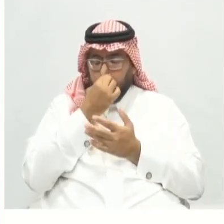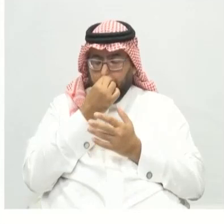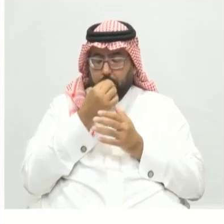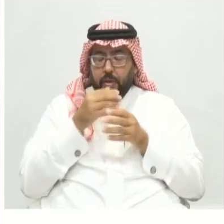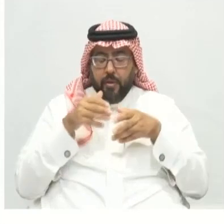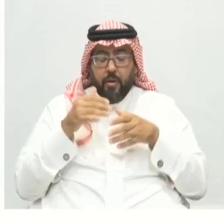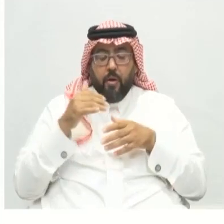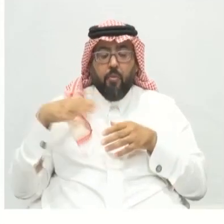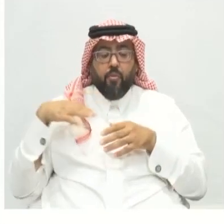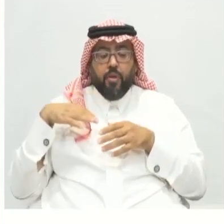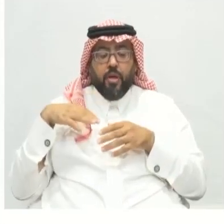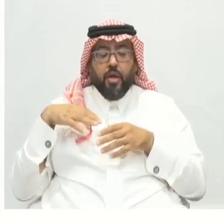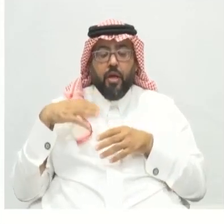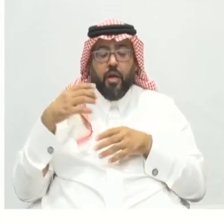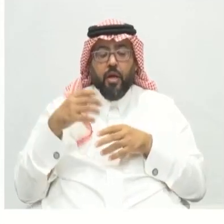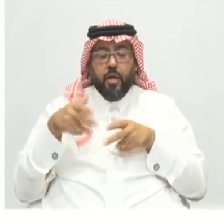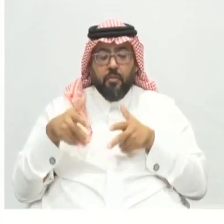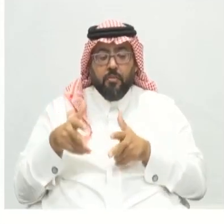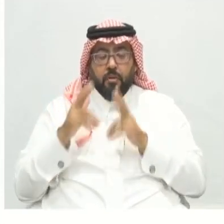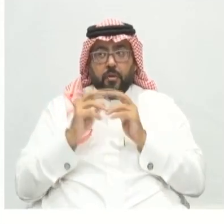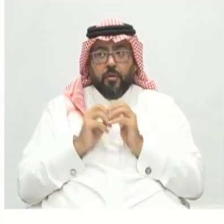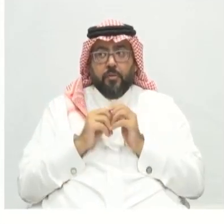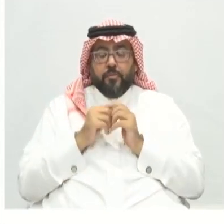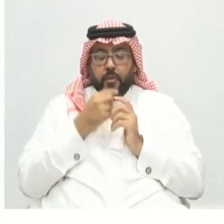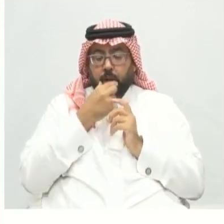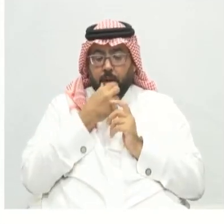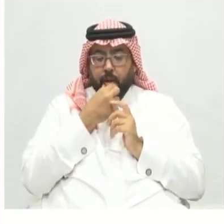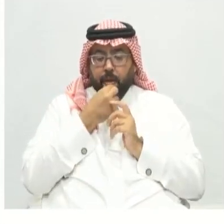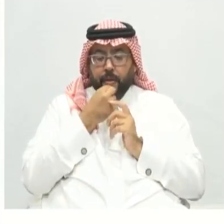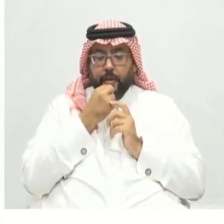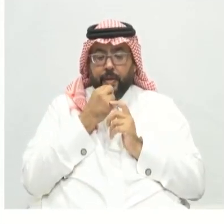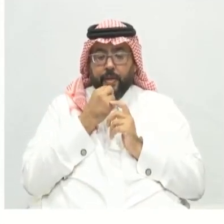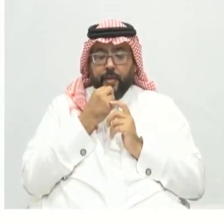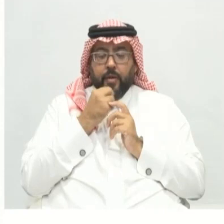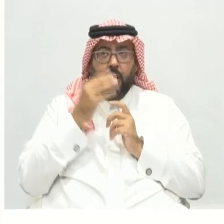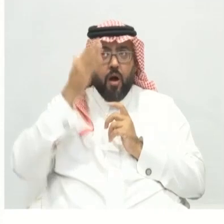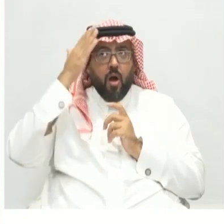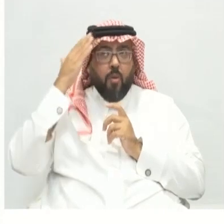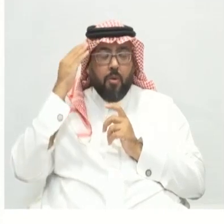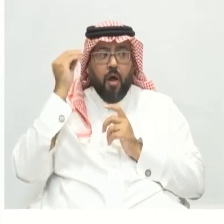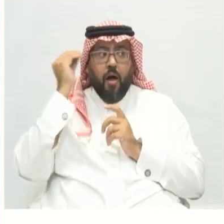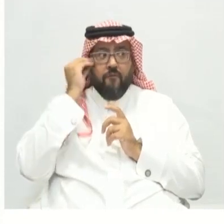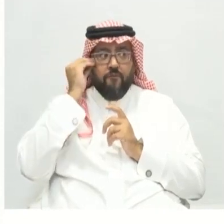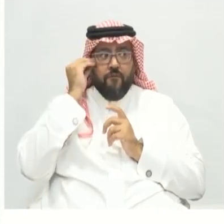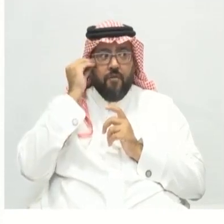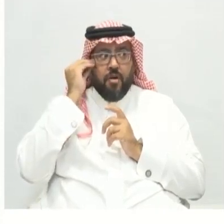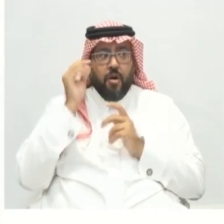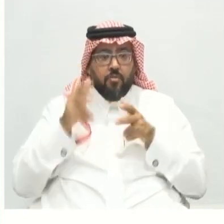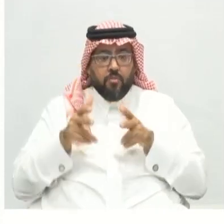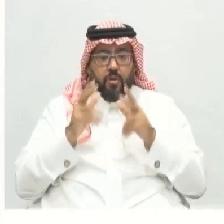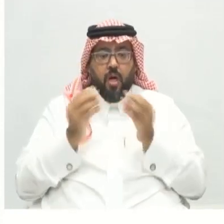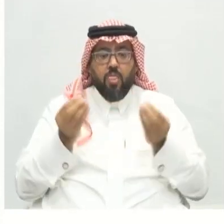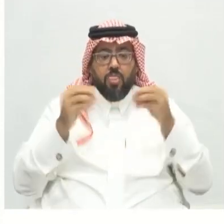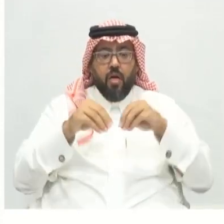مدير المشروع ان امتلاك مدير المشروع خبره وخلفيه متعلقه بالمشروع تعتبر